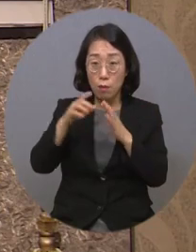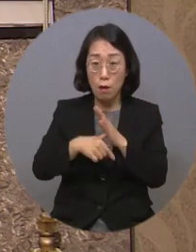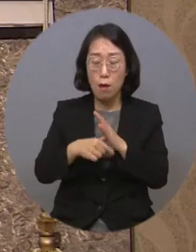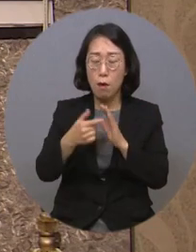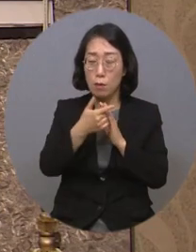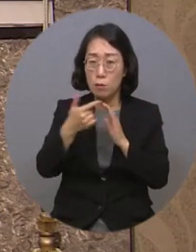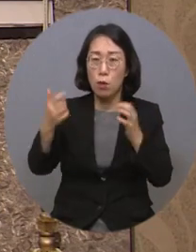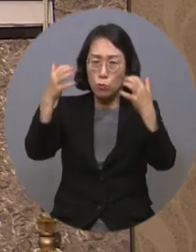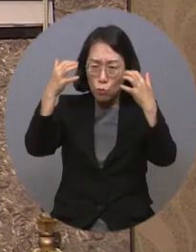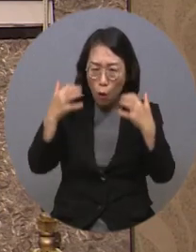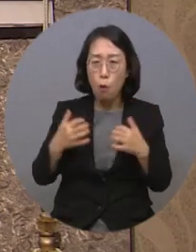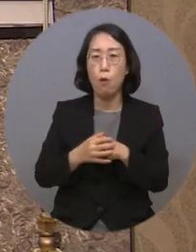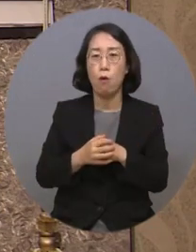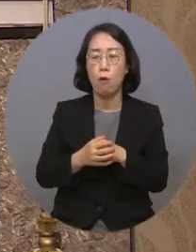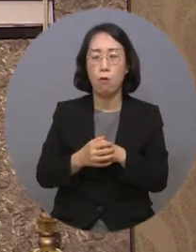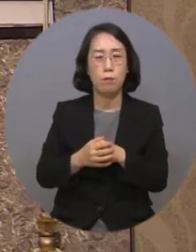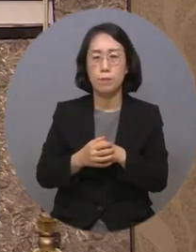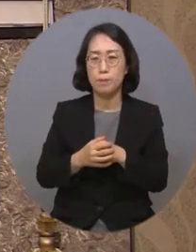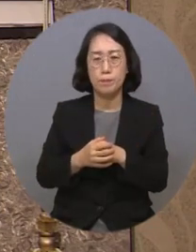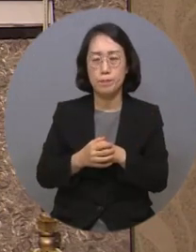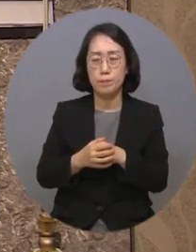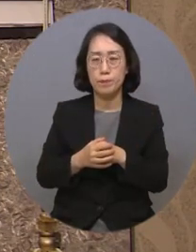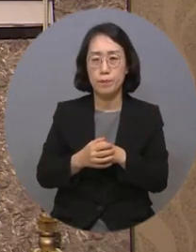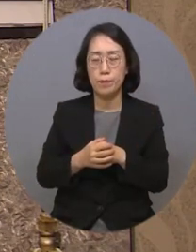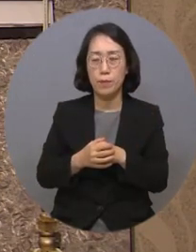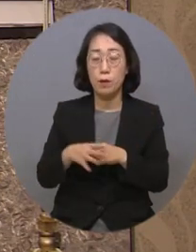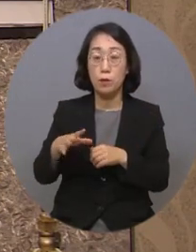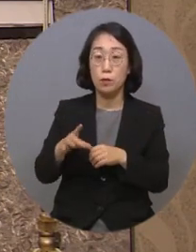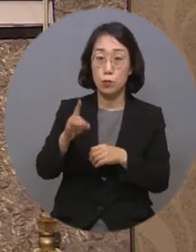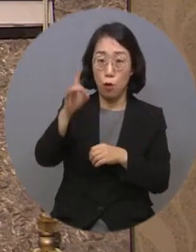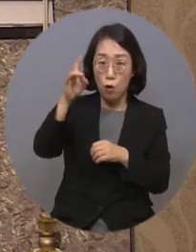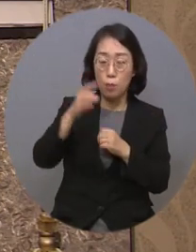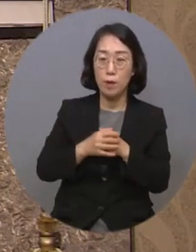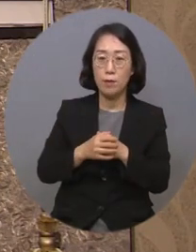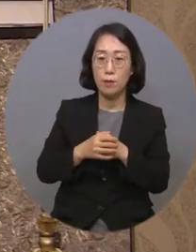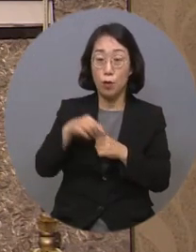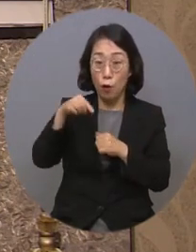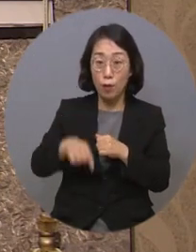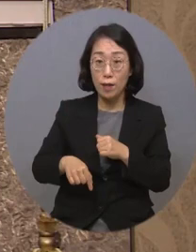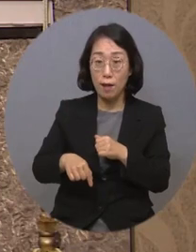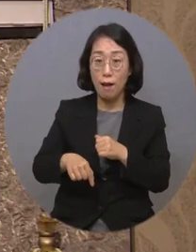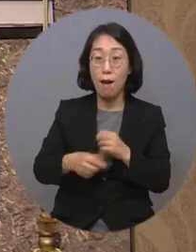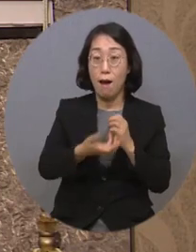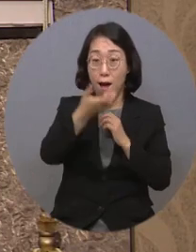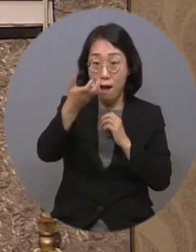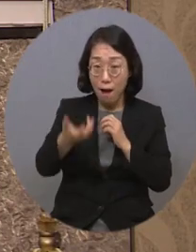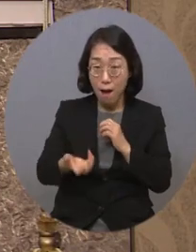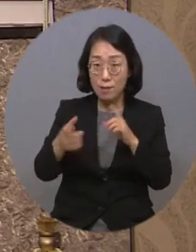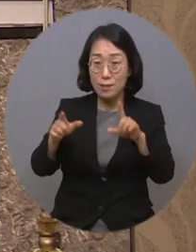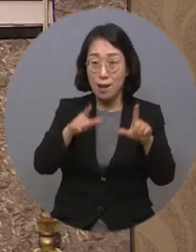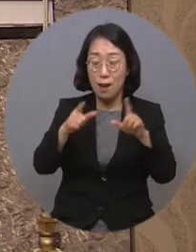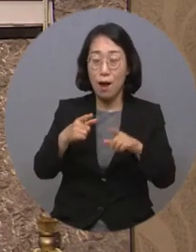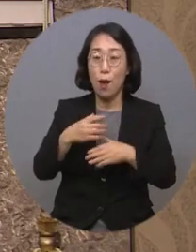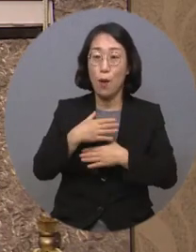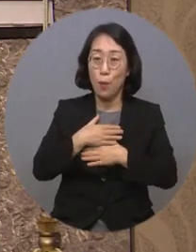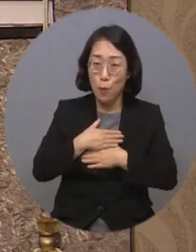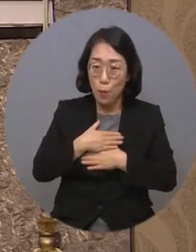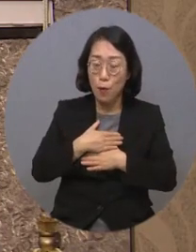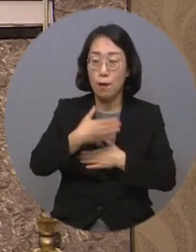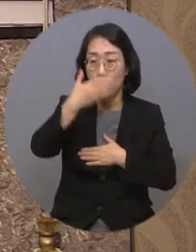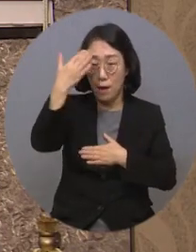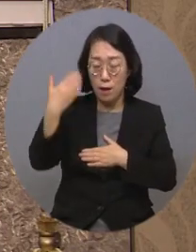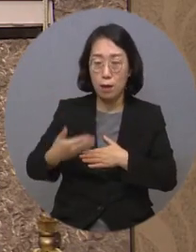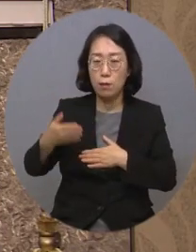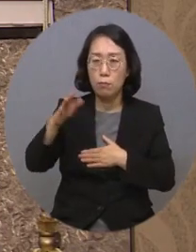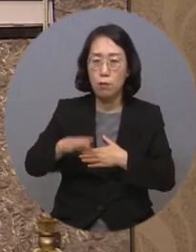네. 그런 환경이었죠. 그래서 장애인들이 이런 그때 처음에는 사는 것 자체만으로도 뭐 만족했었으니까 하지만 네. 이렇게 살면 안